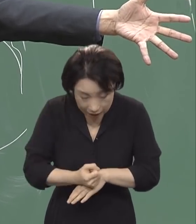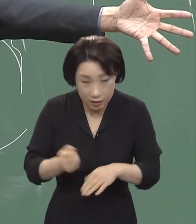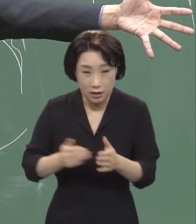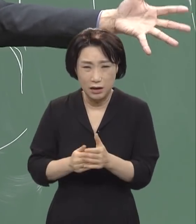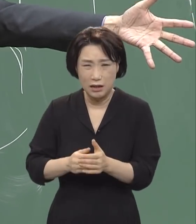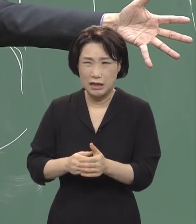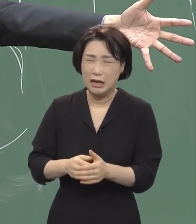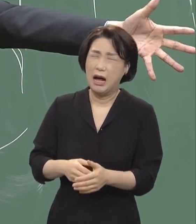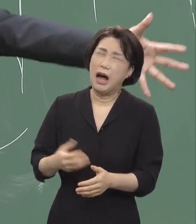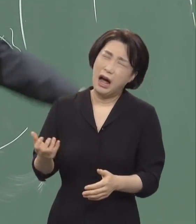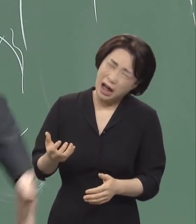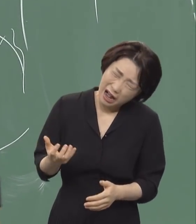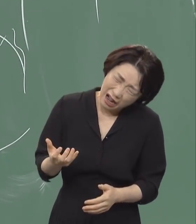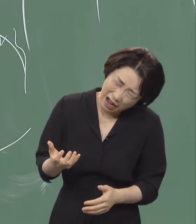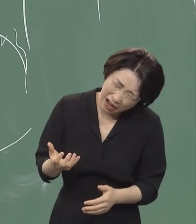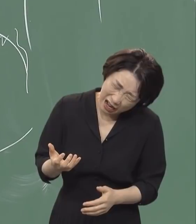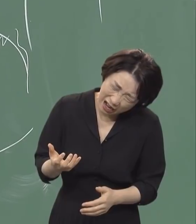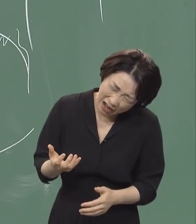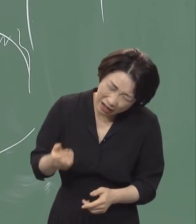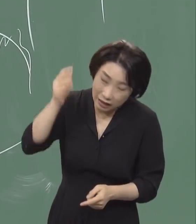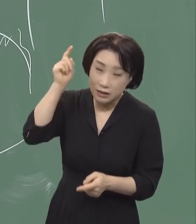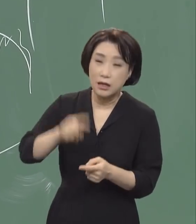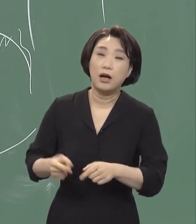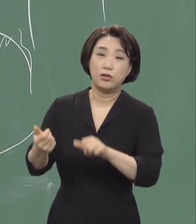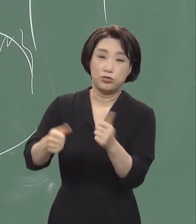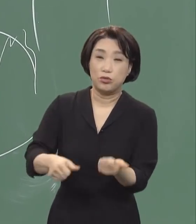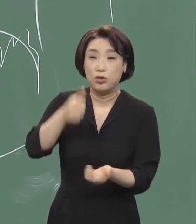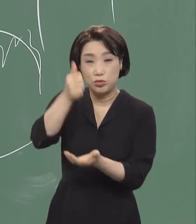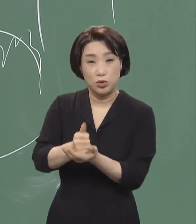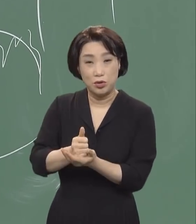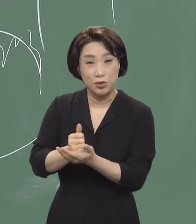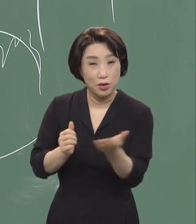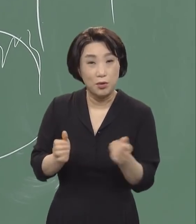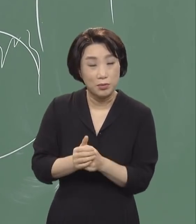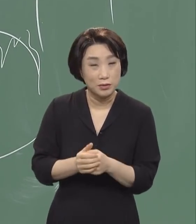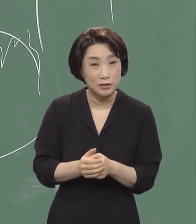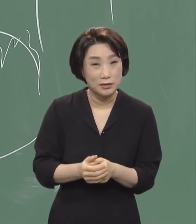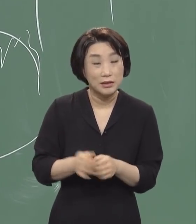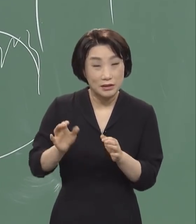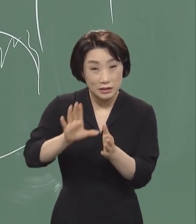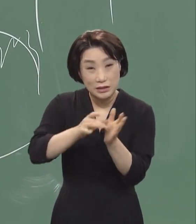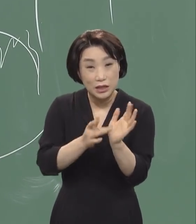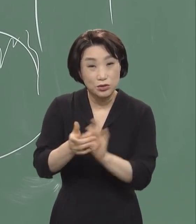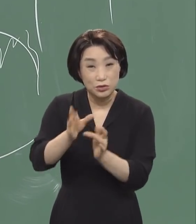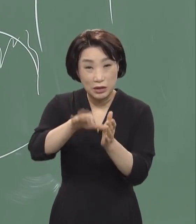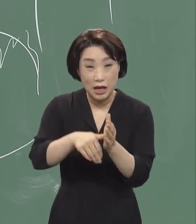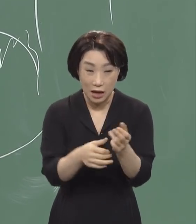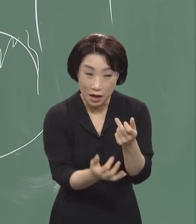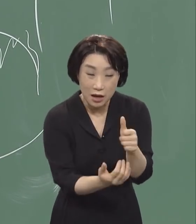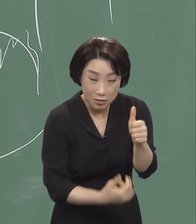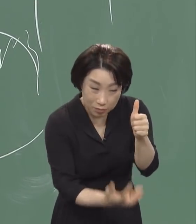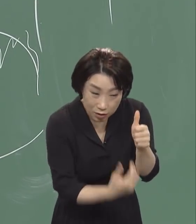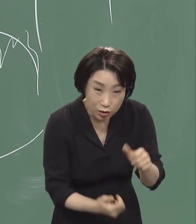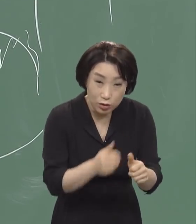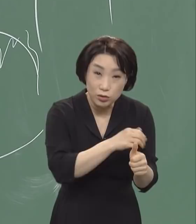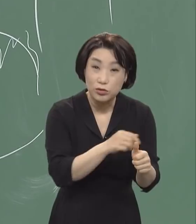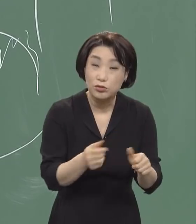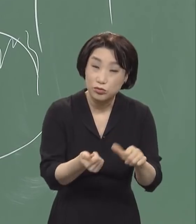희달리다 희달리다 죽는 이 죄 그때는 태워죽이는 불에 태워죽이는 사형